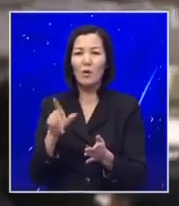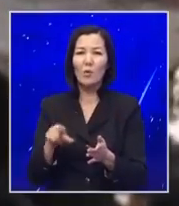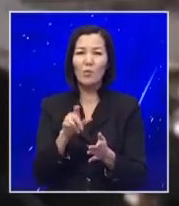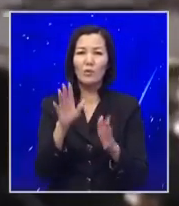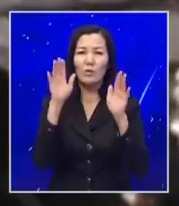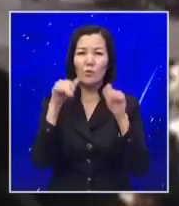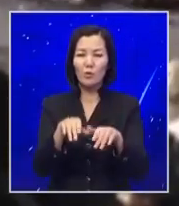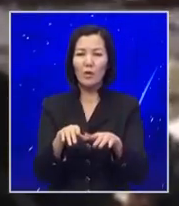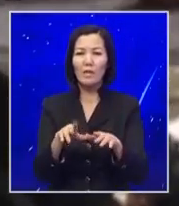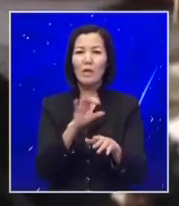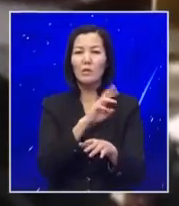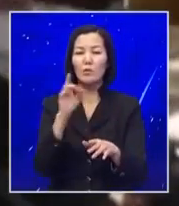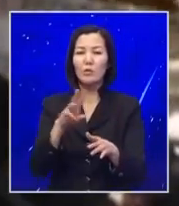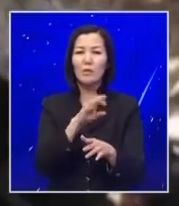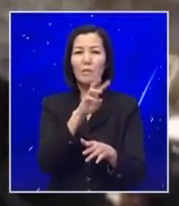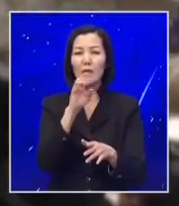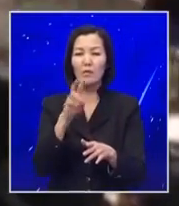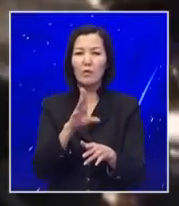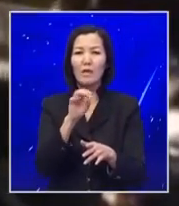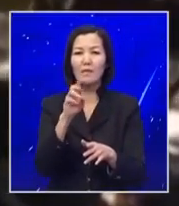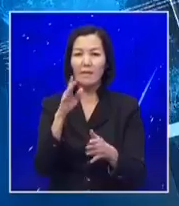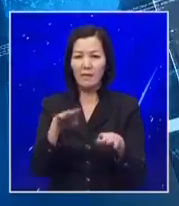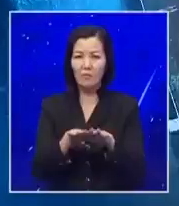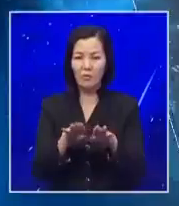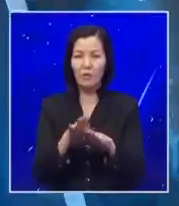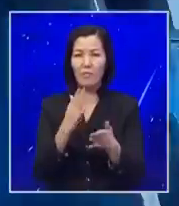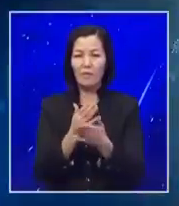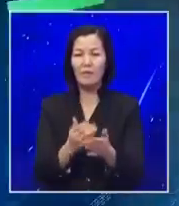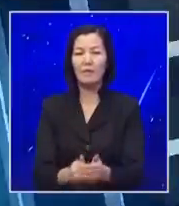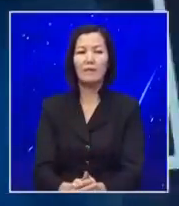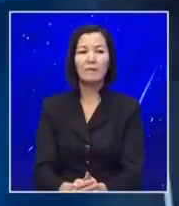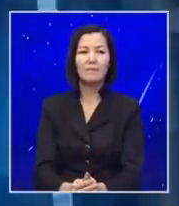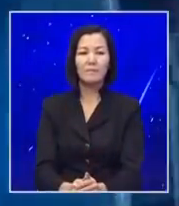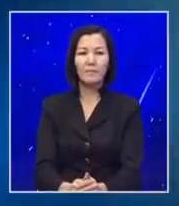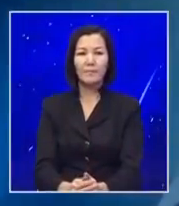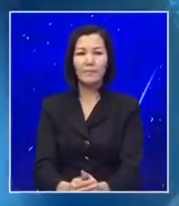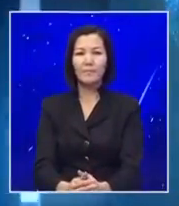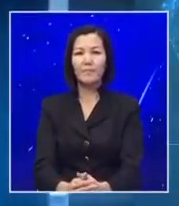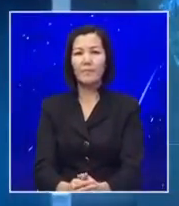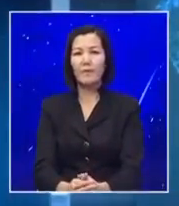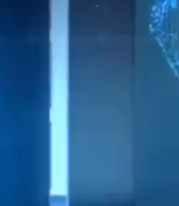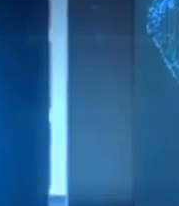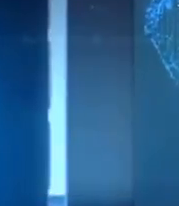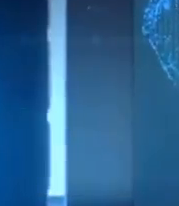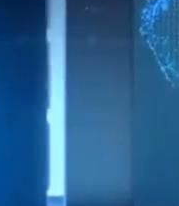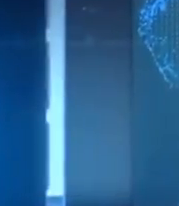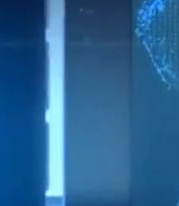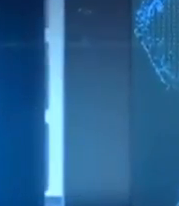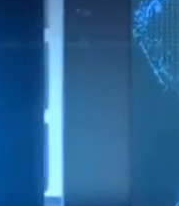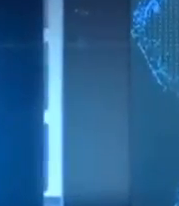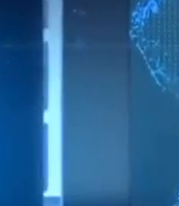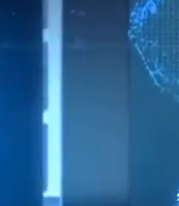Осындай жағдай солтүстік Македония мен Касавадада да бар. Топтаманы ғаламтор ақпараттарымен дайындаған Меруерт Қыдырбайқызы, Жетісу